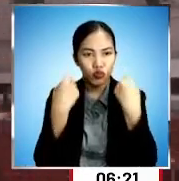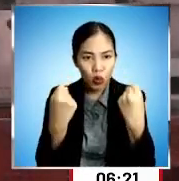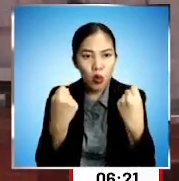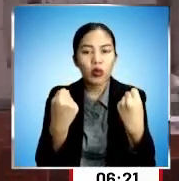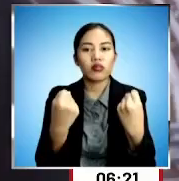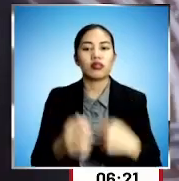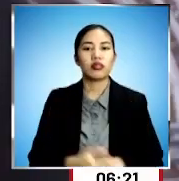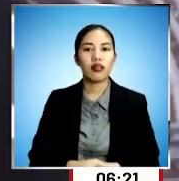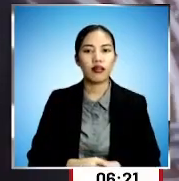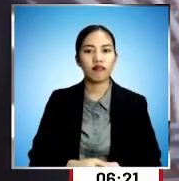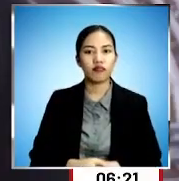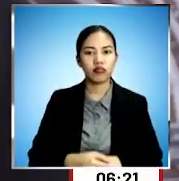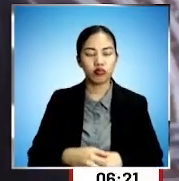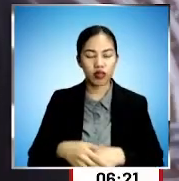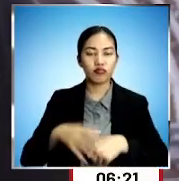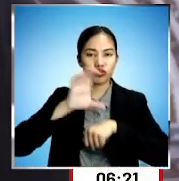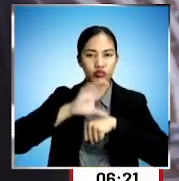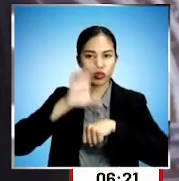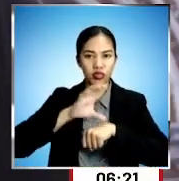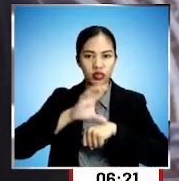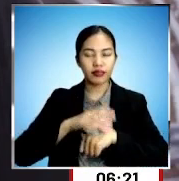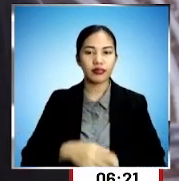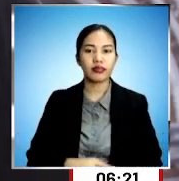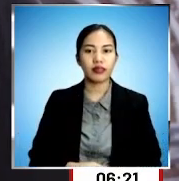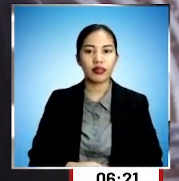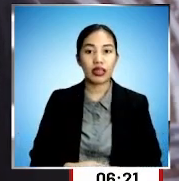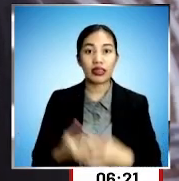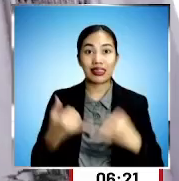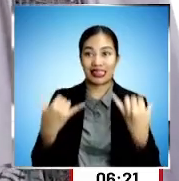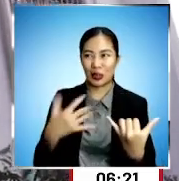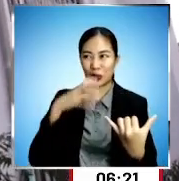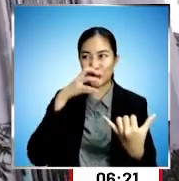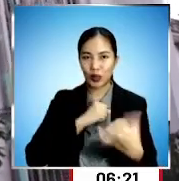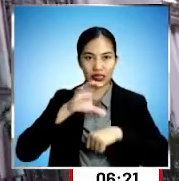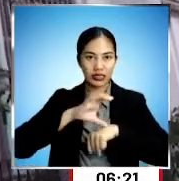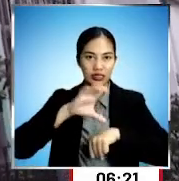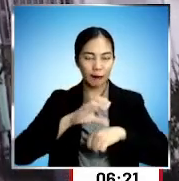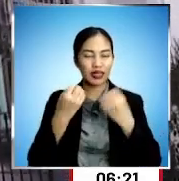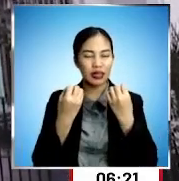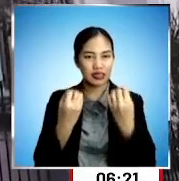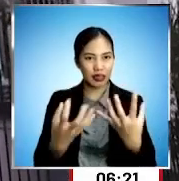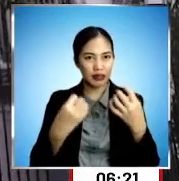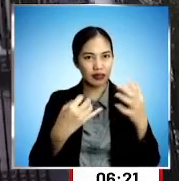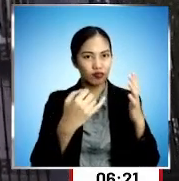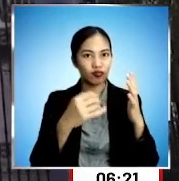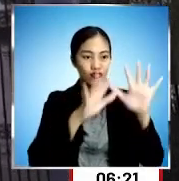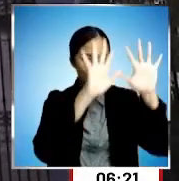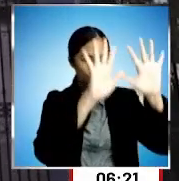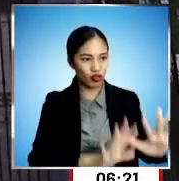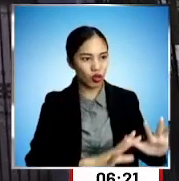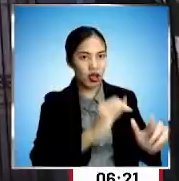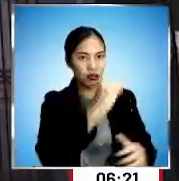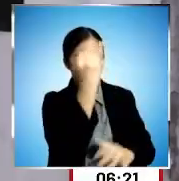ating Panginoon. Dahil marami na po mga cracks ang ating simbahan dito sa San Marcelino, nag-isip po kami ng pwedeng magandang gawin